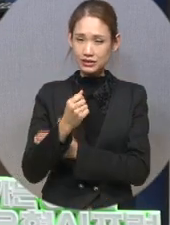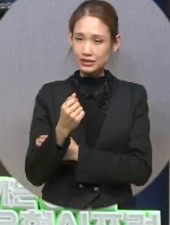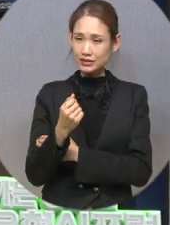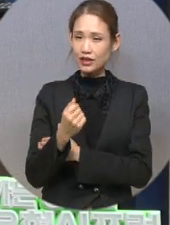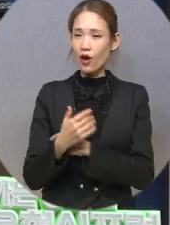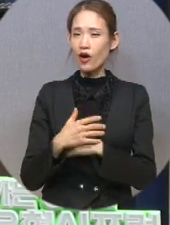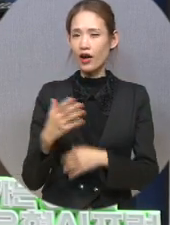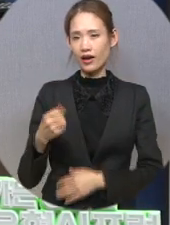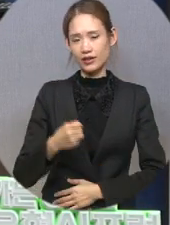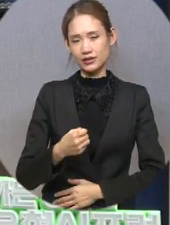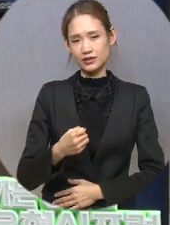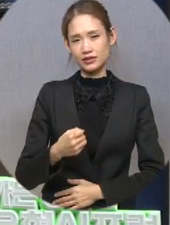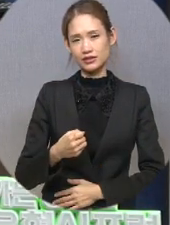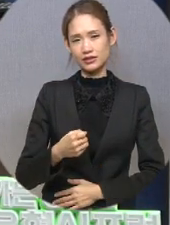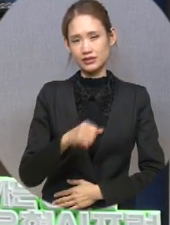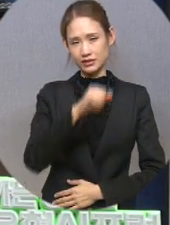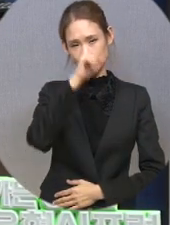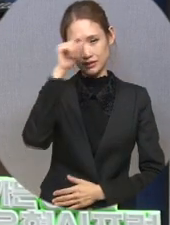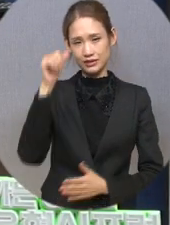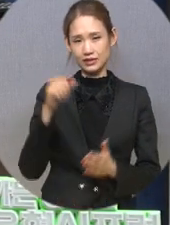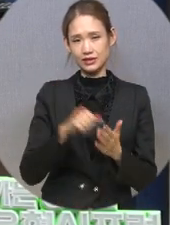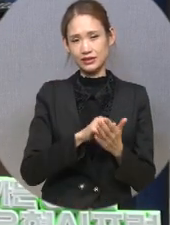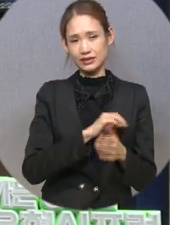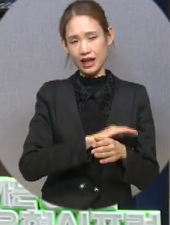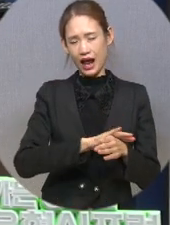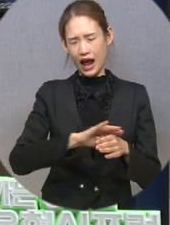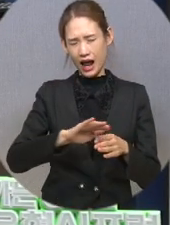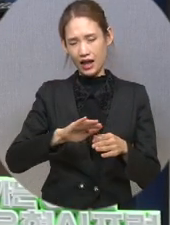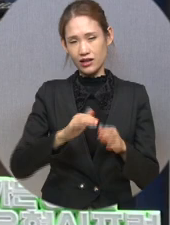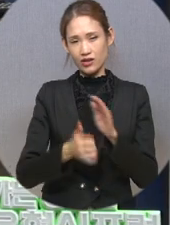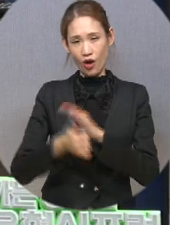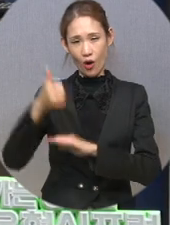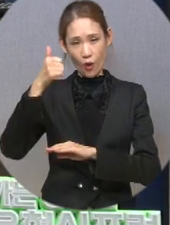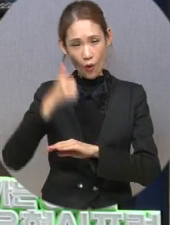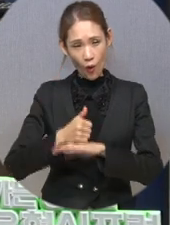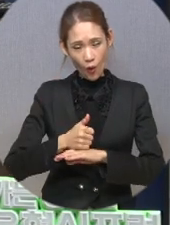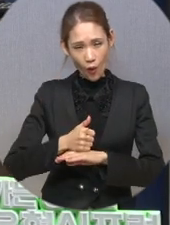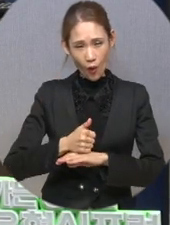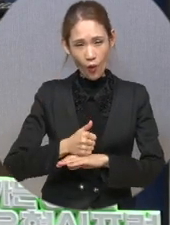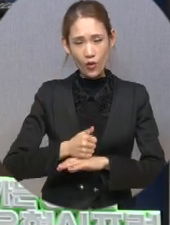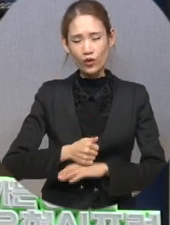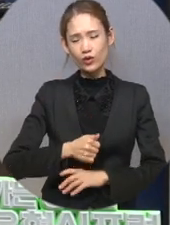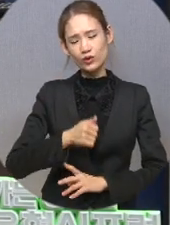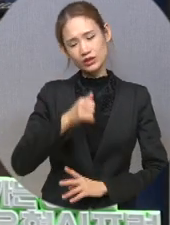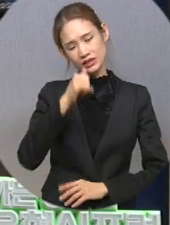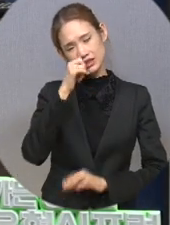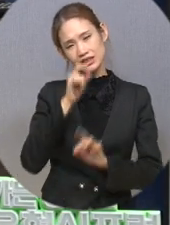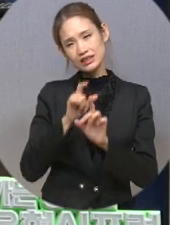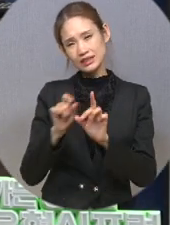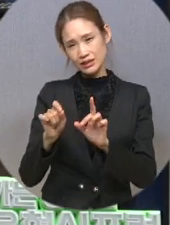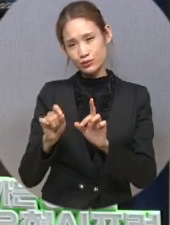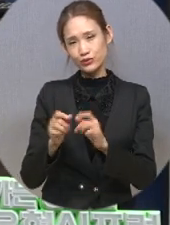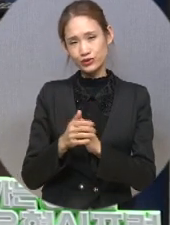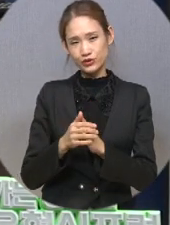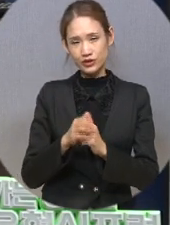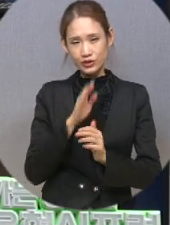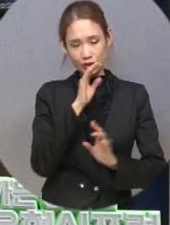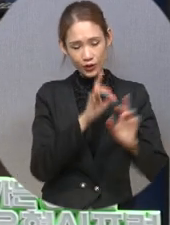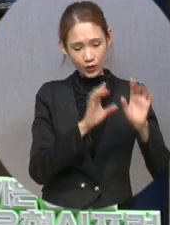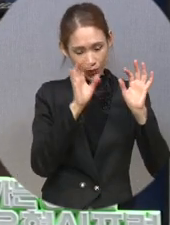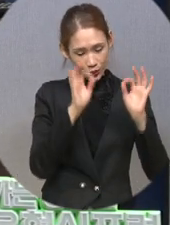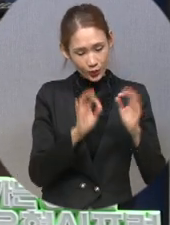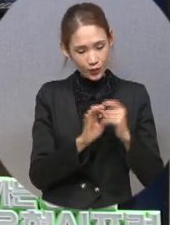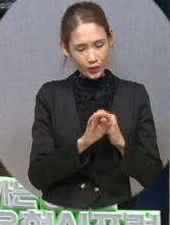학력 가지고 인생을 잘 살고 성공하는 사람도 없지 않아 있겠습니다만, 현실을 보면